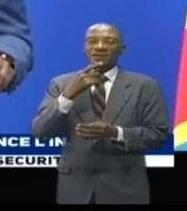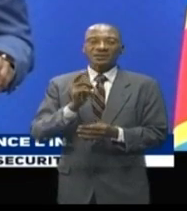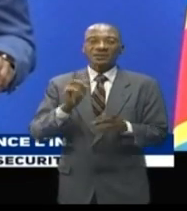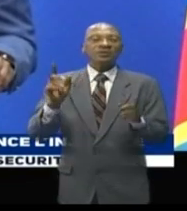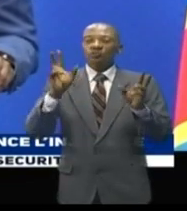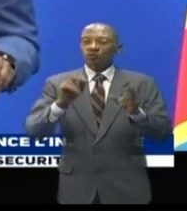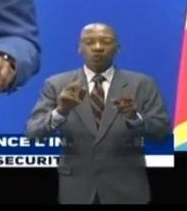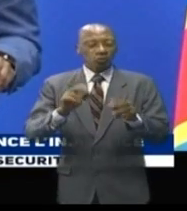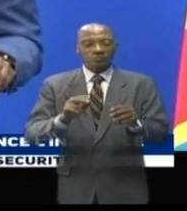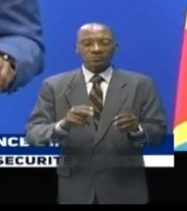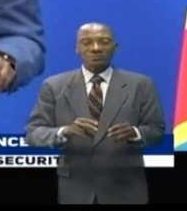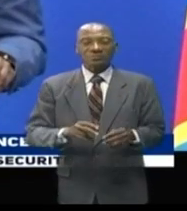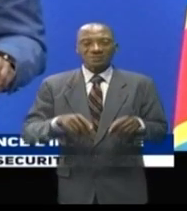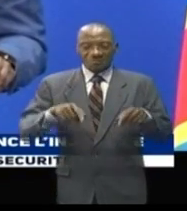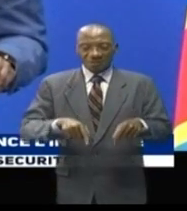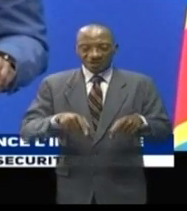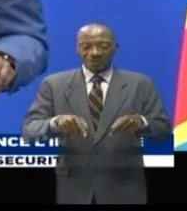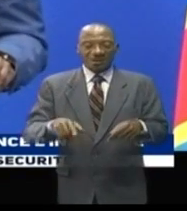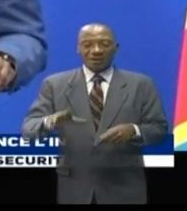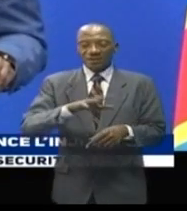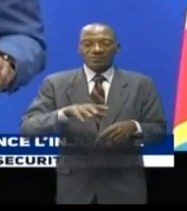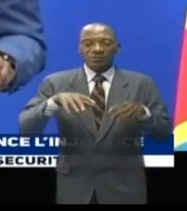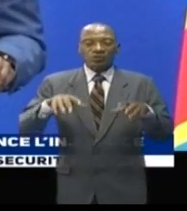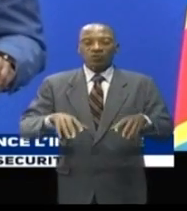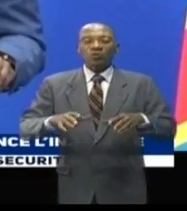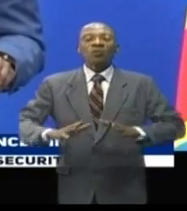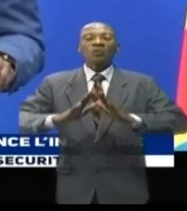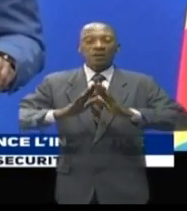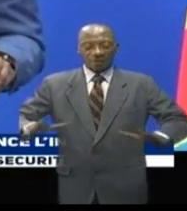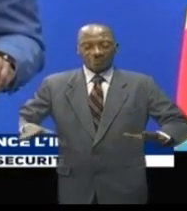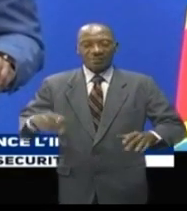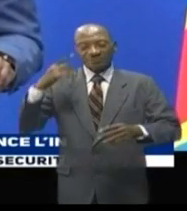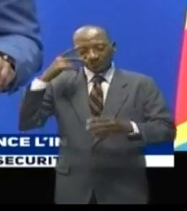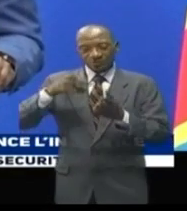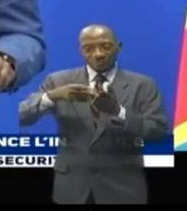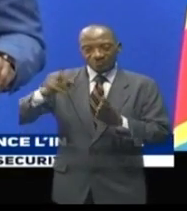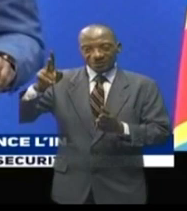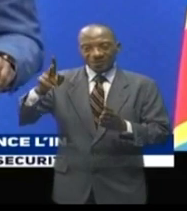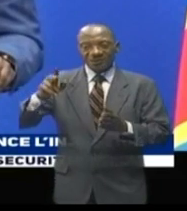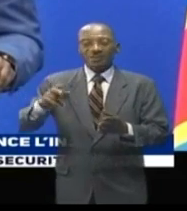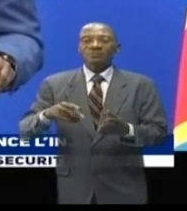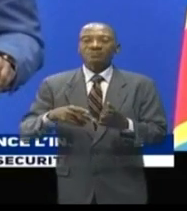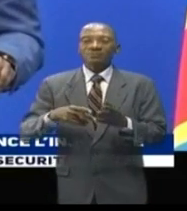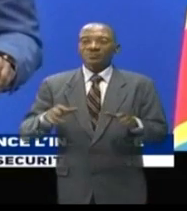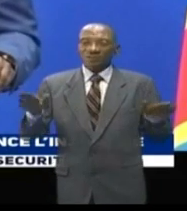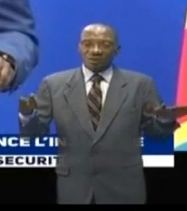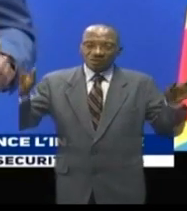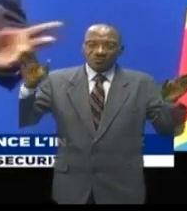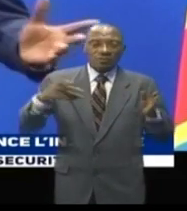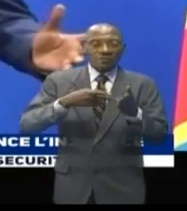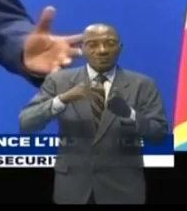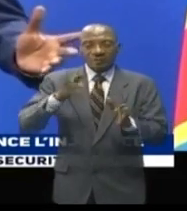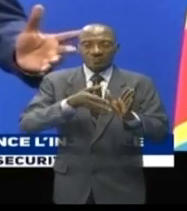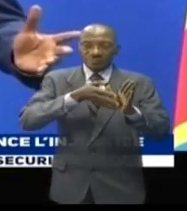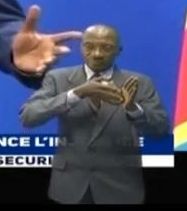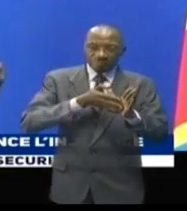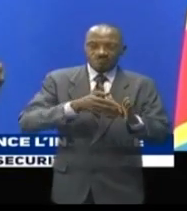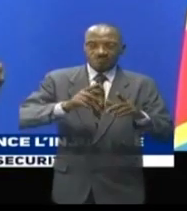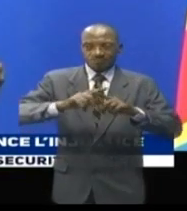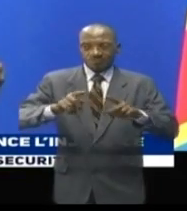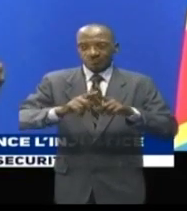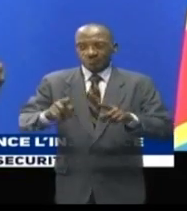cette hypothèque nous ne sommes pas une pays interdit un état voyou je ne sais pas quoi qui agresse non pas du tout